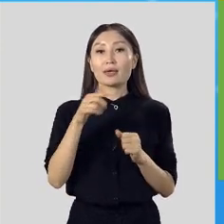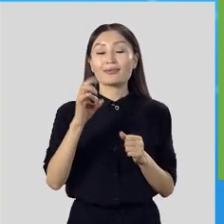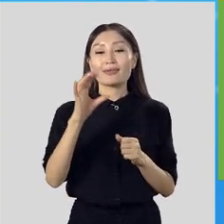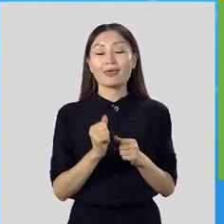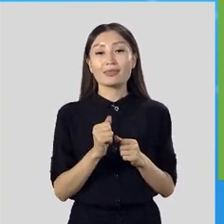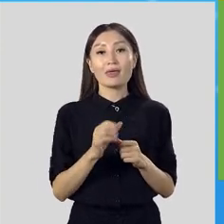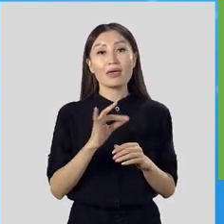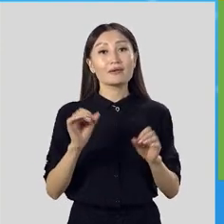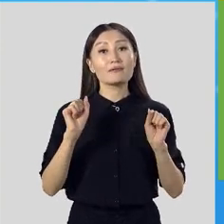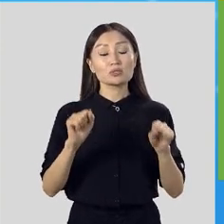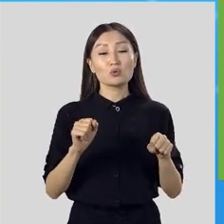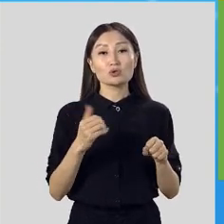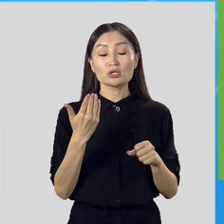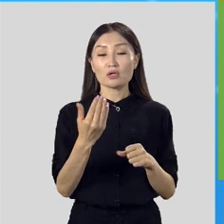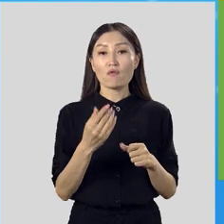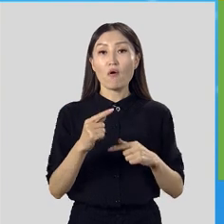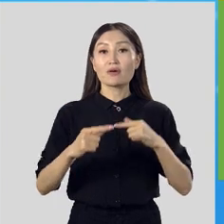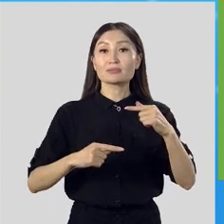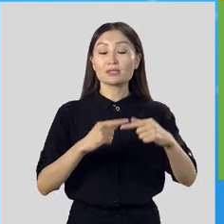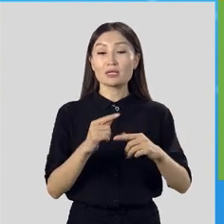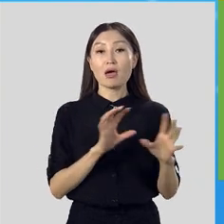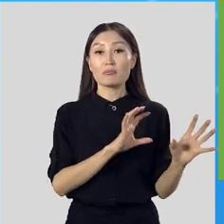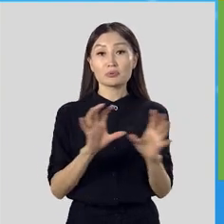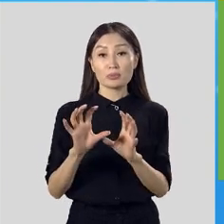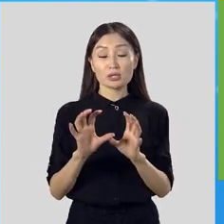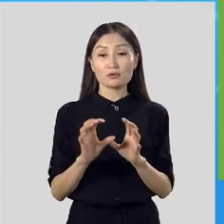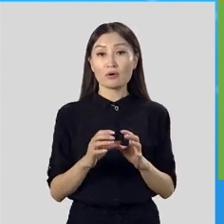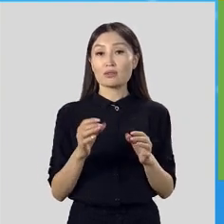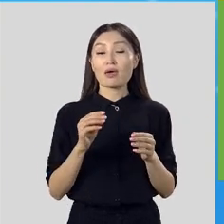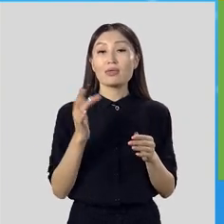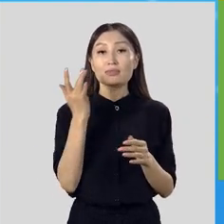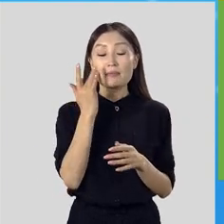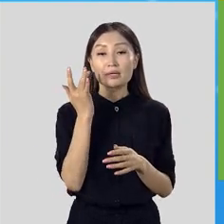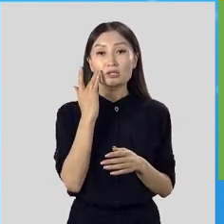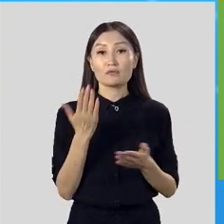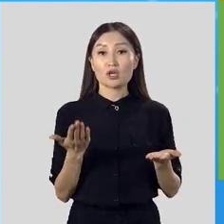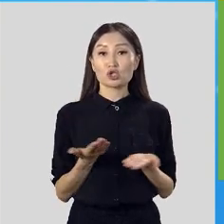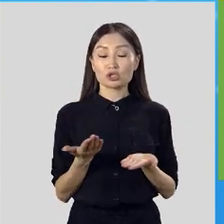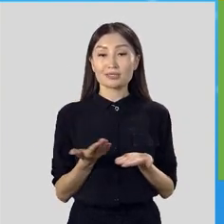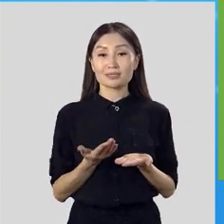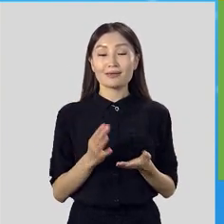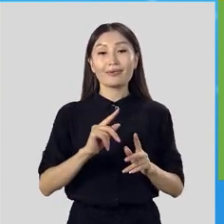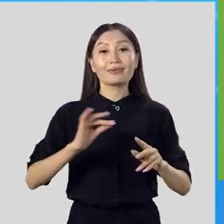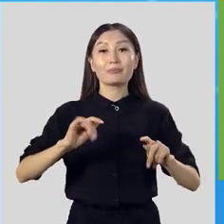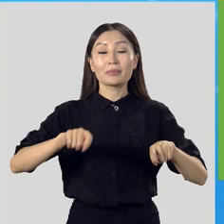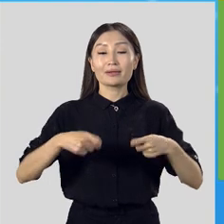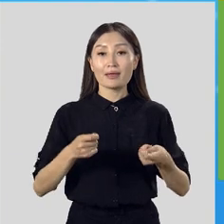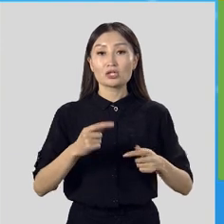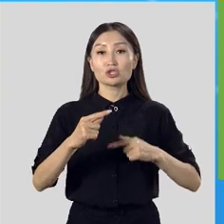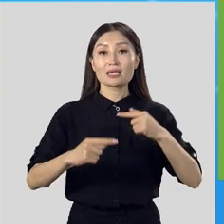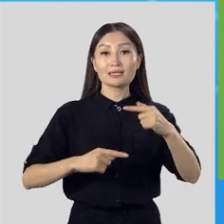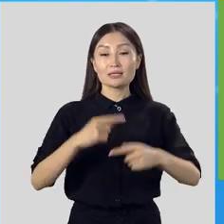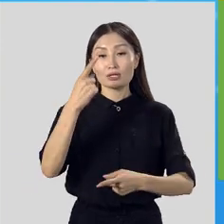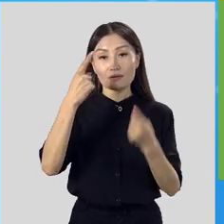и возможность его воспроизведения обеспечивают непрерывность жизни и передачу